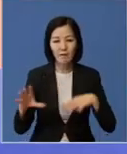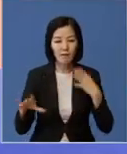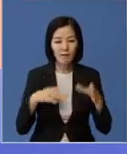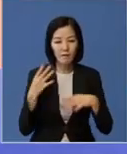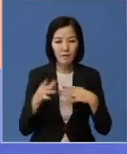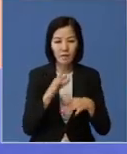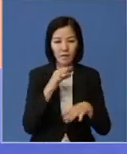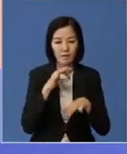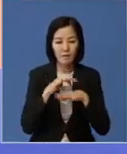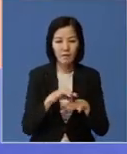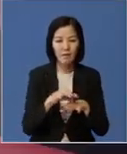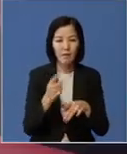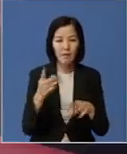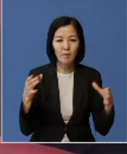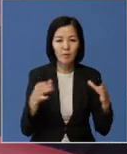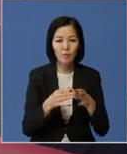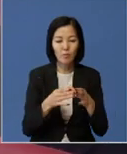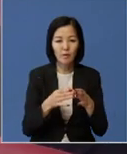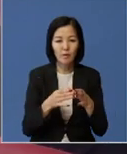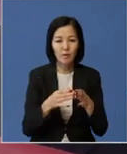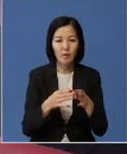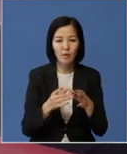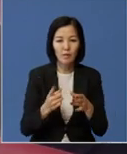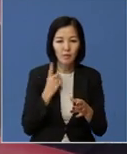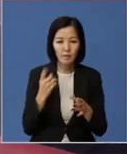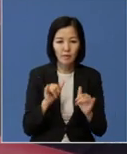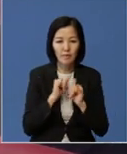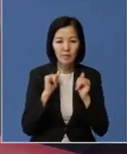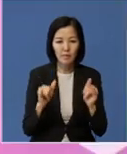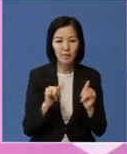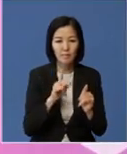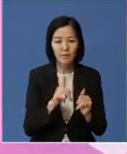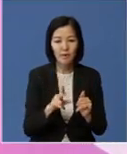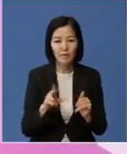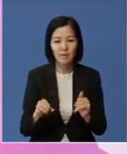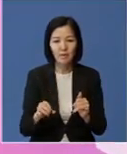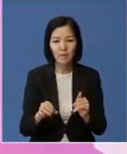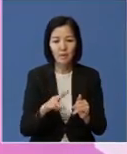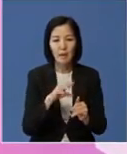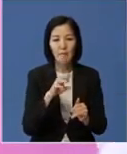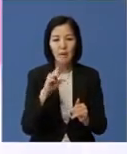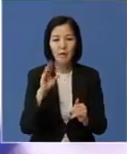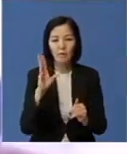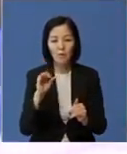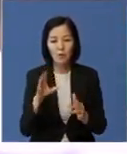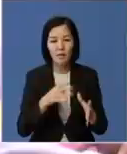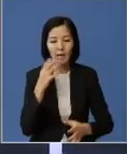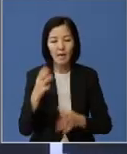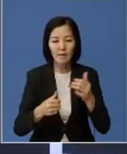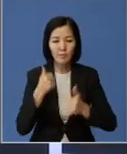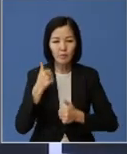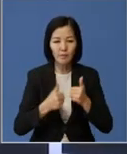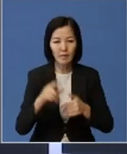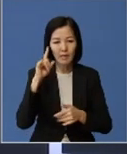есептеледі. Мәселен, спортшылардың бір тобы осы сында шеберлігін шыңдап, қазан айының 10-13 күндері Мароккода дзюдодан өтетін әлем чемпионатында